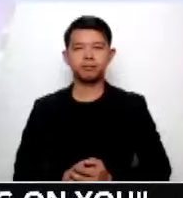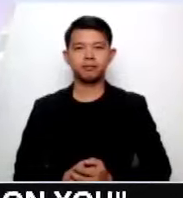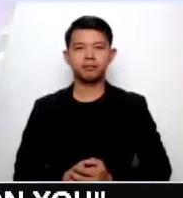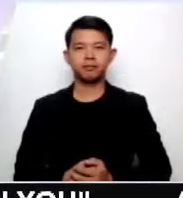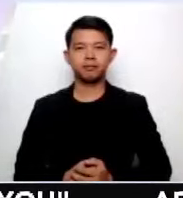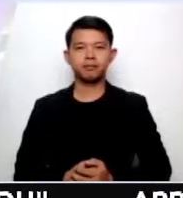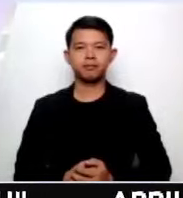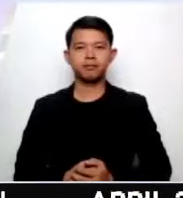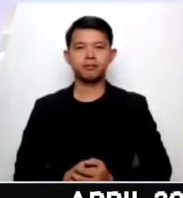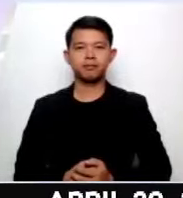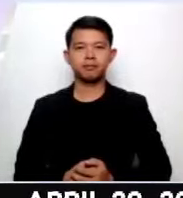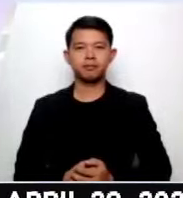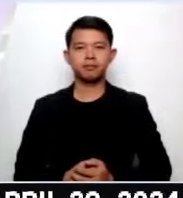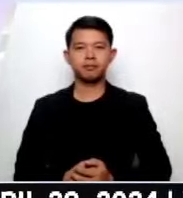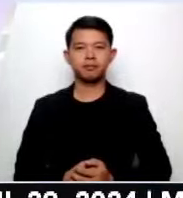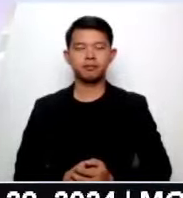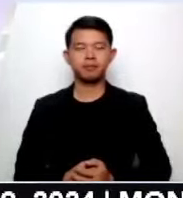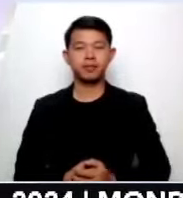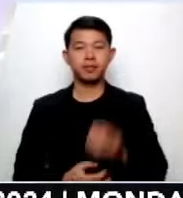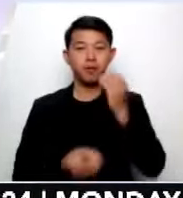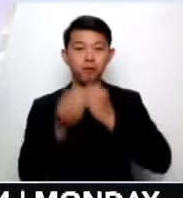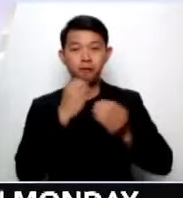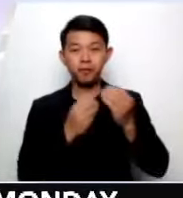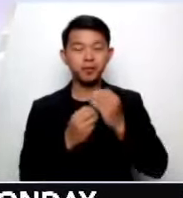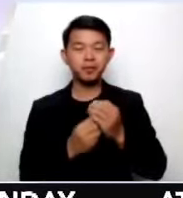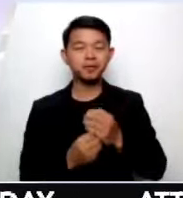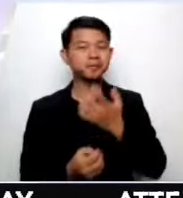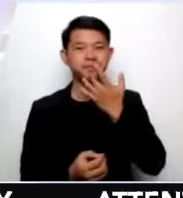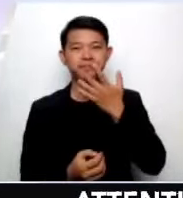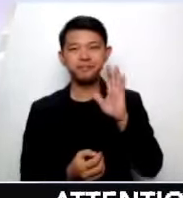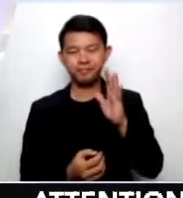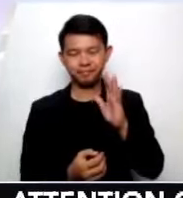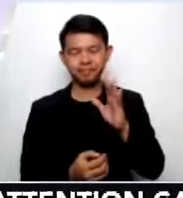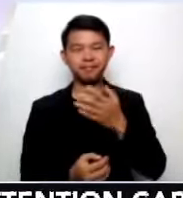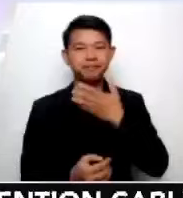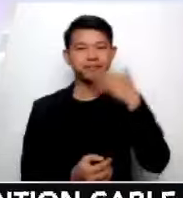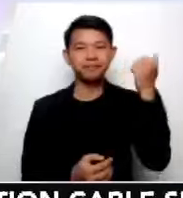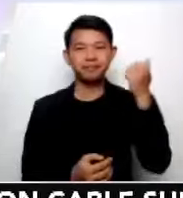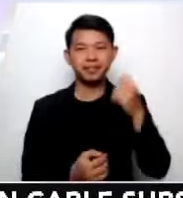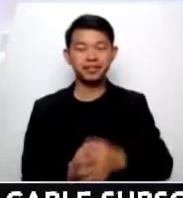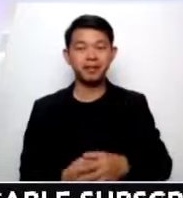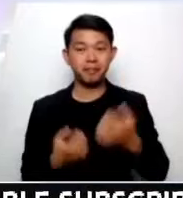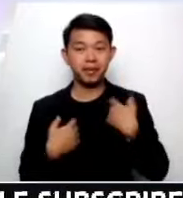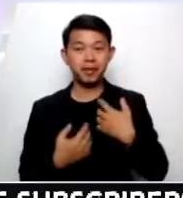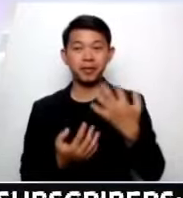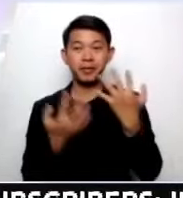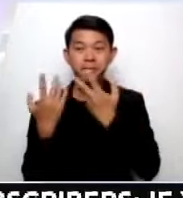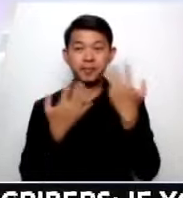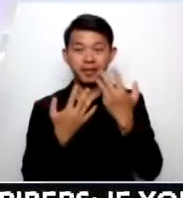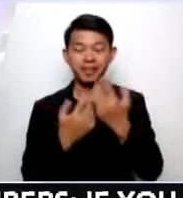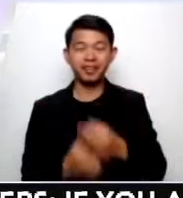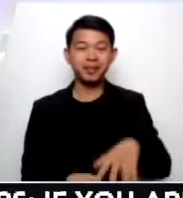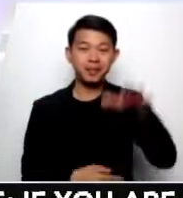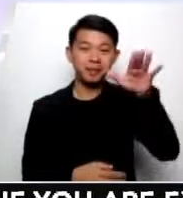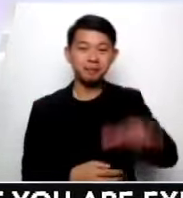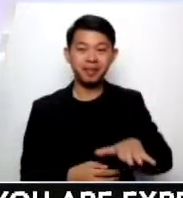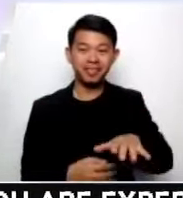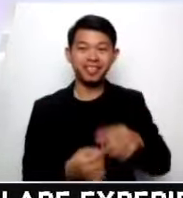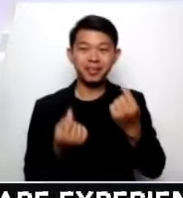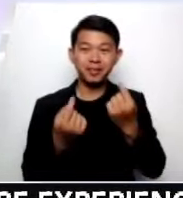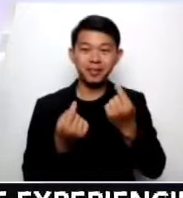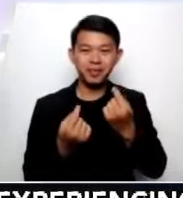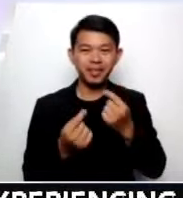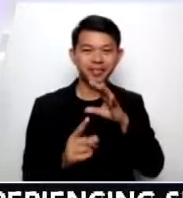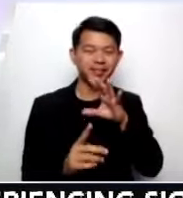food is life kaya sa isang birthday food ang unang sinunggaban ng isang bata mhm imbis kasi na i-blow ang